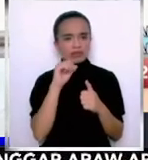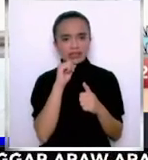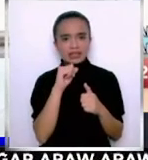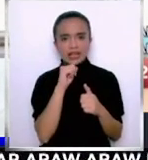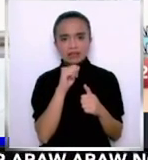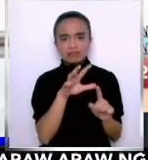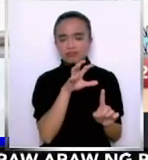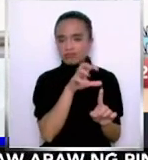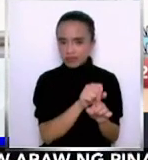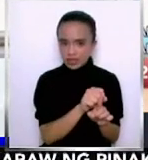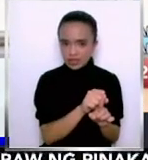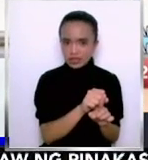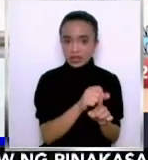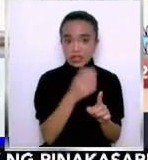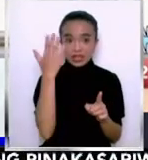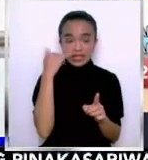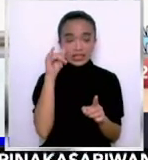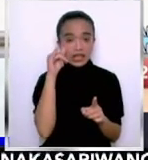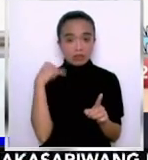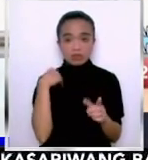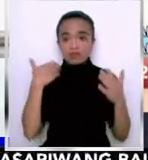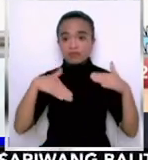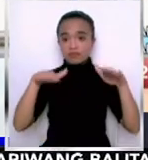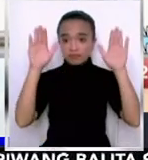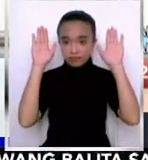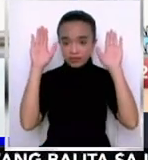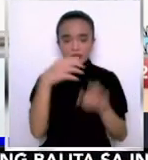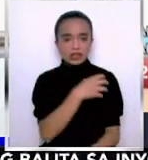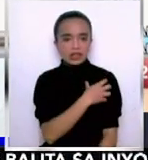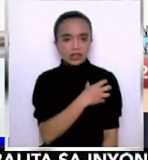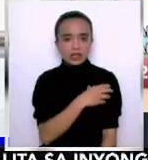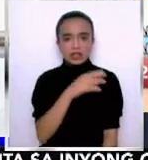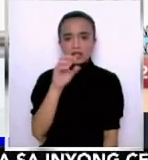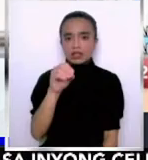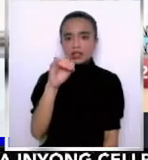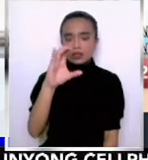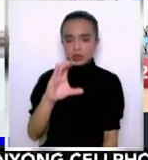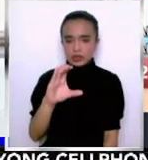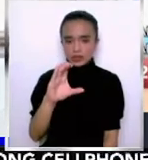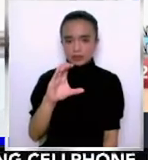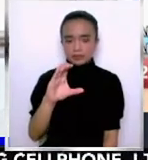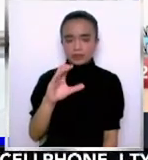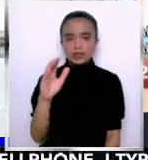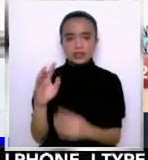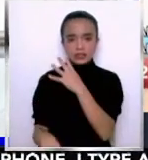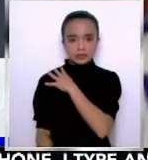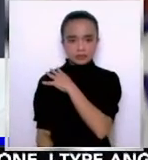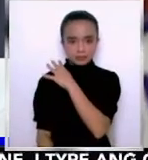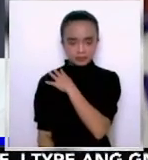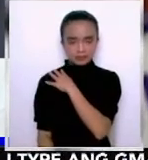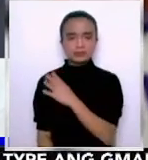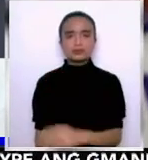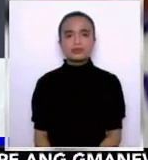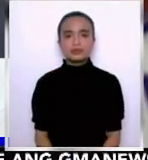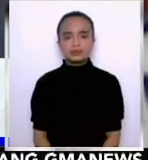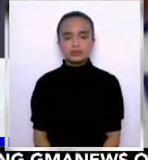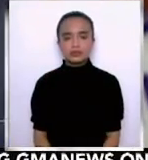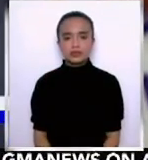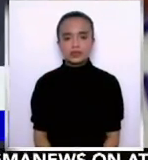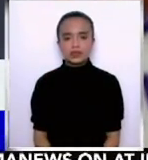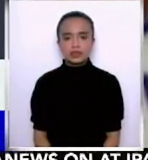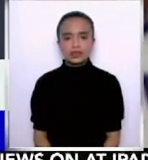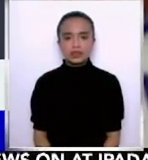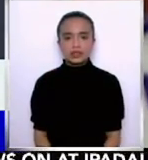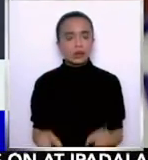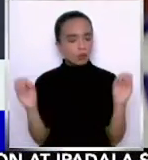nang sumuko siya kahapon kay PNP OIC Police Lieutenant General Vicente Danao. Wala po tayong pinapaboran,